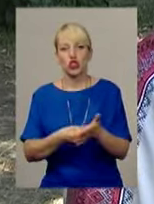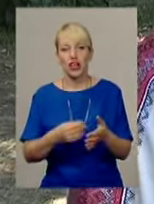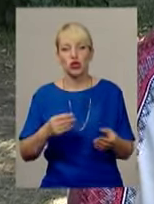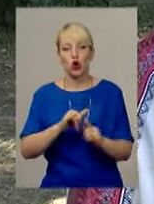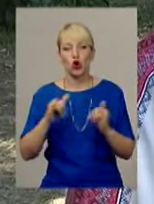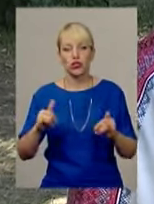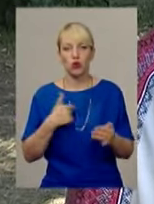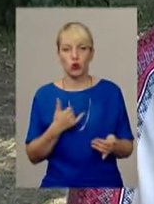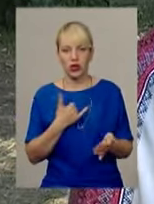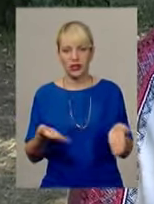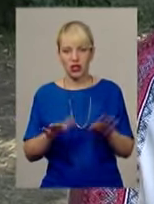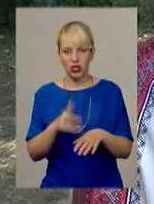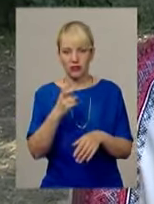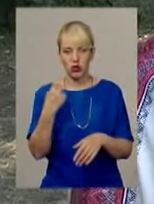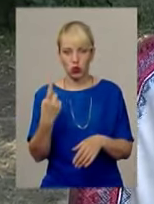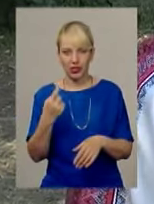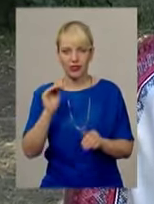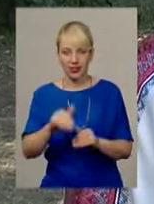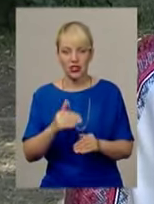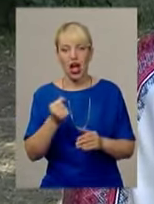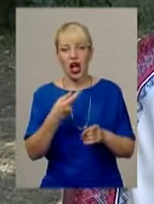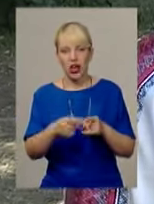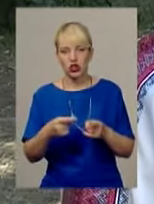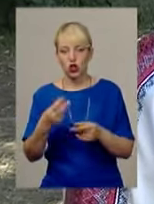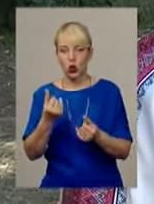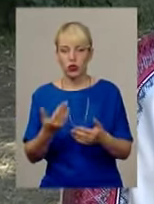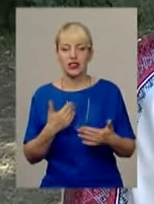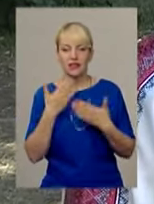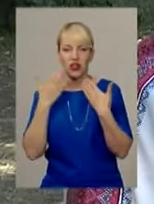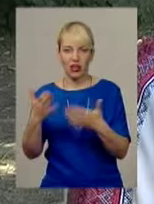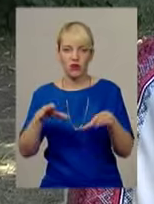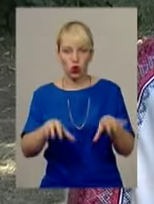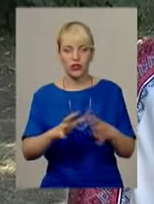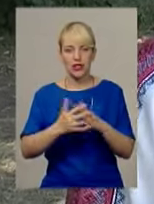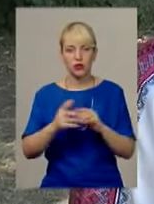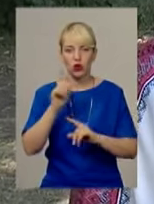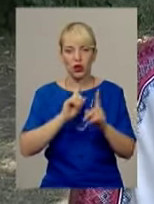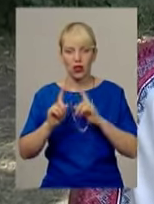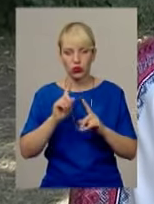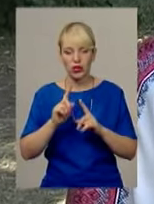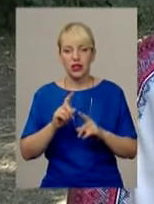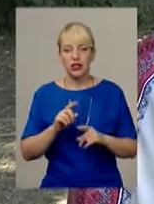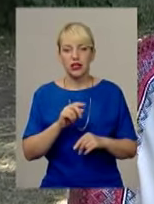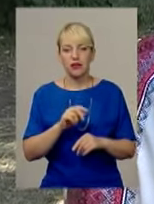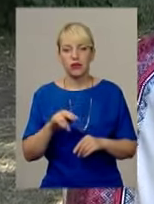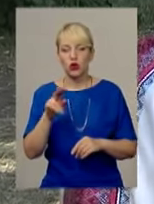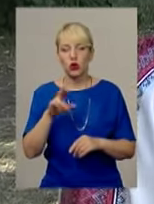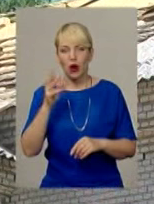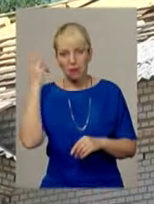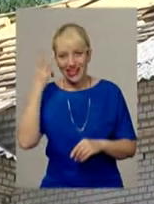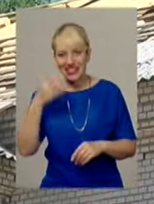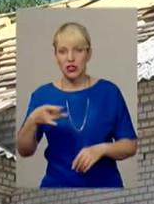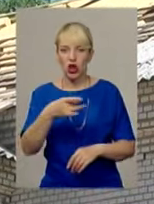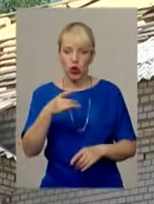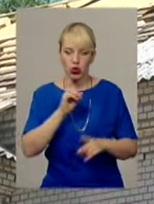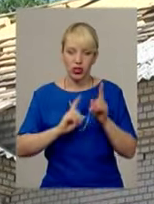залишився 201 тисяча, а решту грошей звертався і голова сільської ради Чернюк Володимир Анатолійович, і Хмельницької районної ради, і